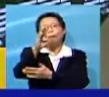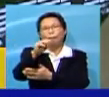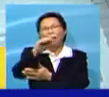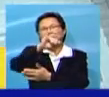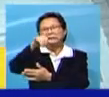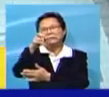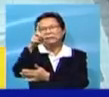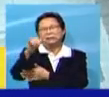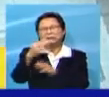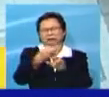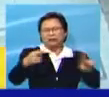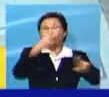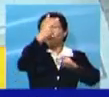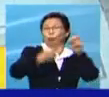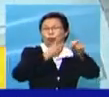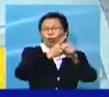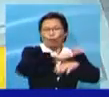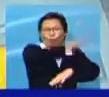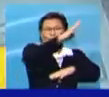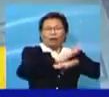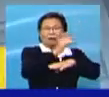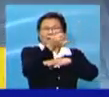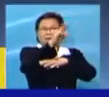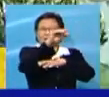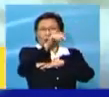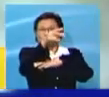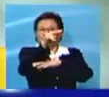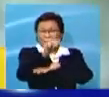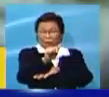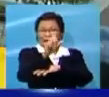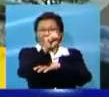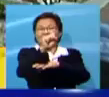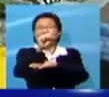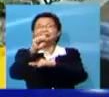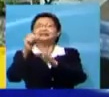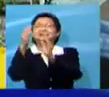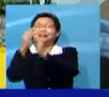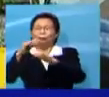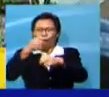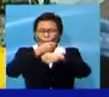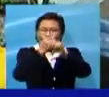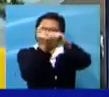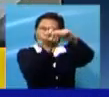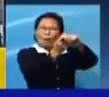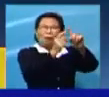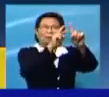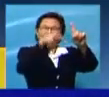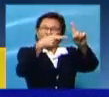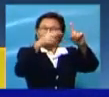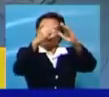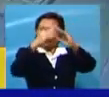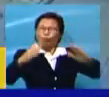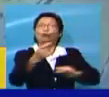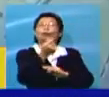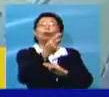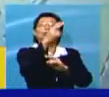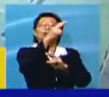2 tahun. Manakala di Bukit Saujana, Mutiara SCT Sdn Bhd akan membina 1,000 unit rumah dengan harga